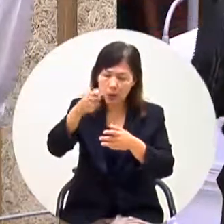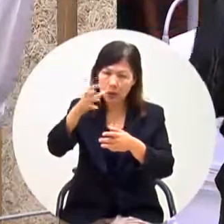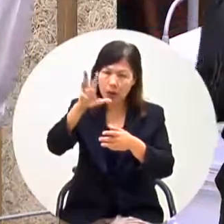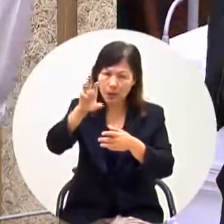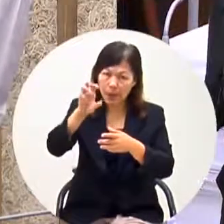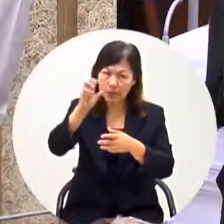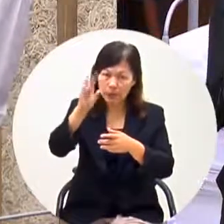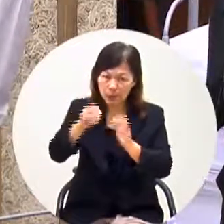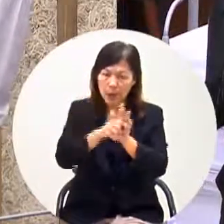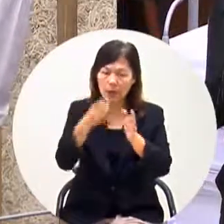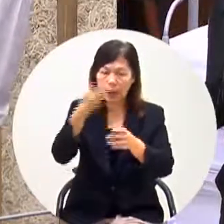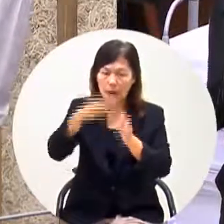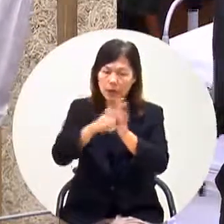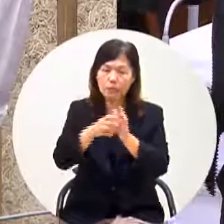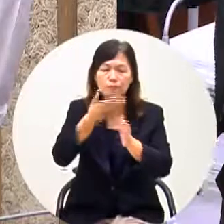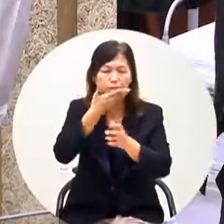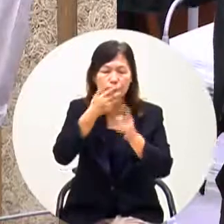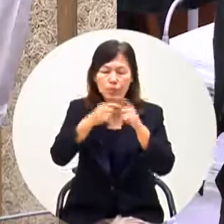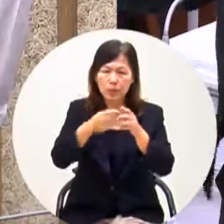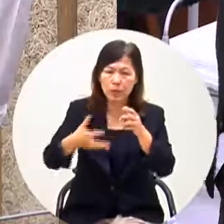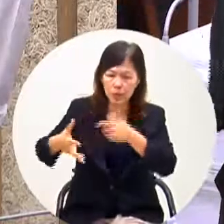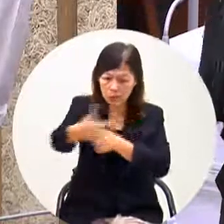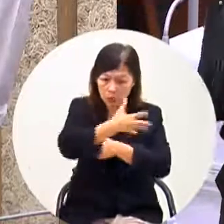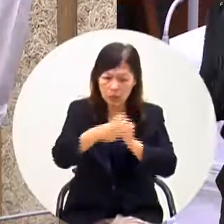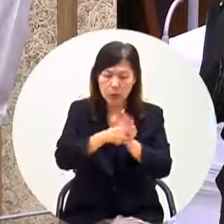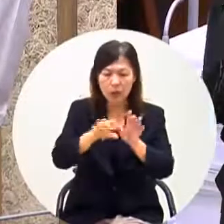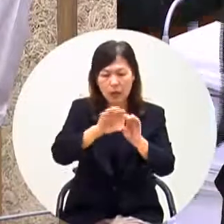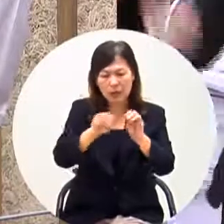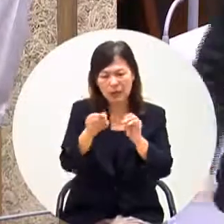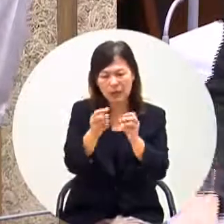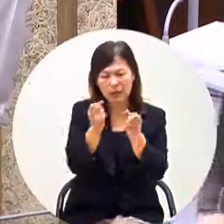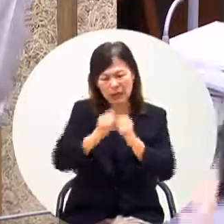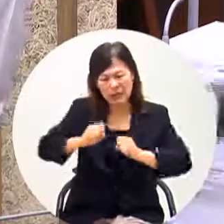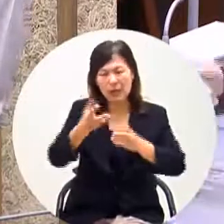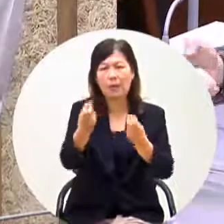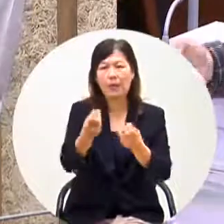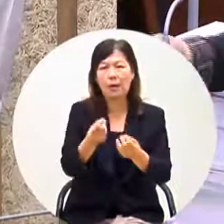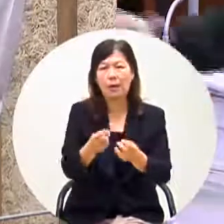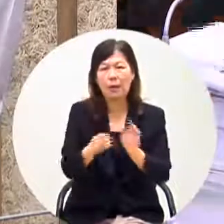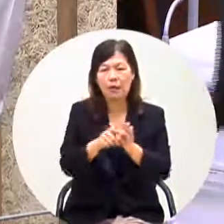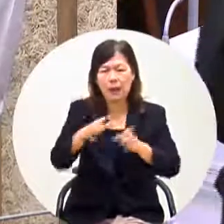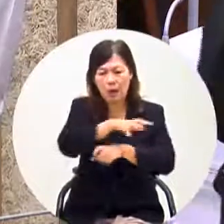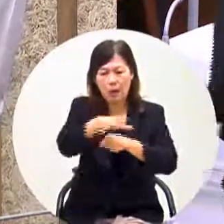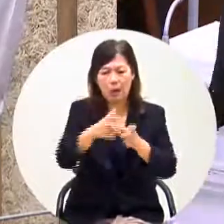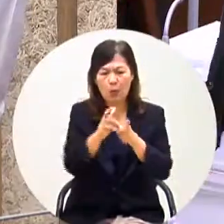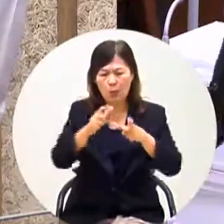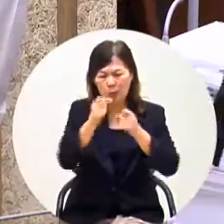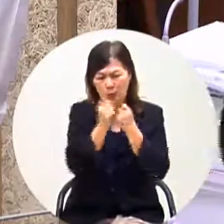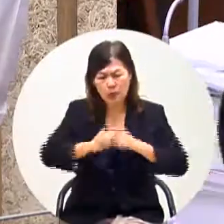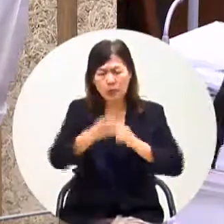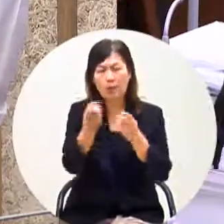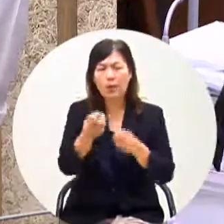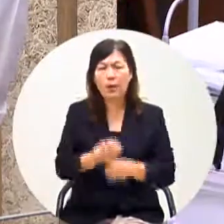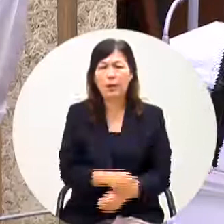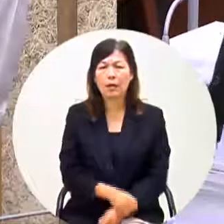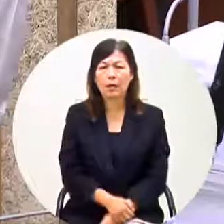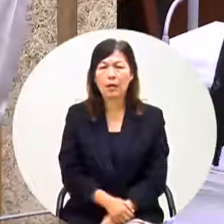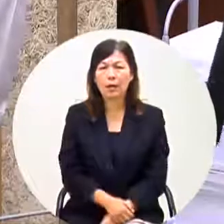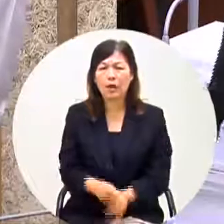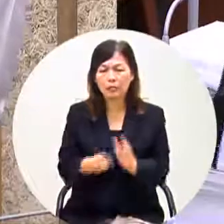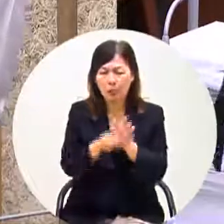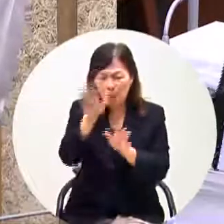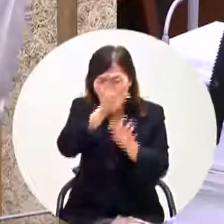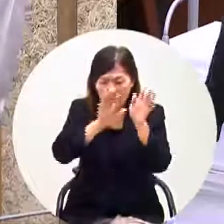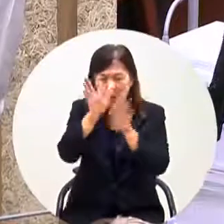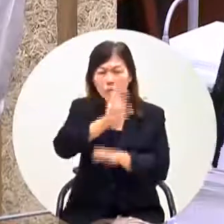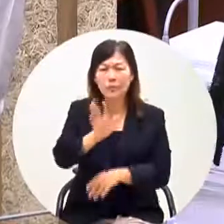但是这一块土地并不大，它并不大，它范围并不是很大。你不要去模糊焦点，本席是要问你，它